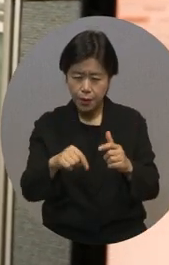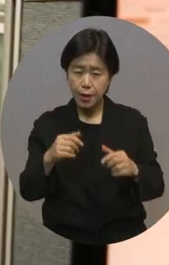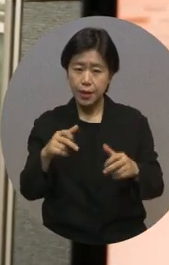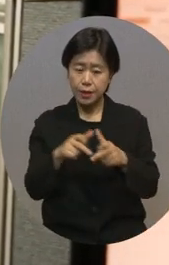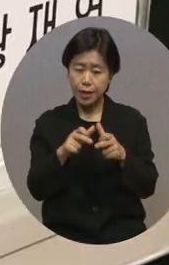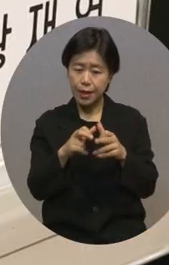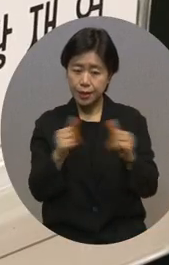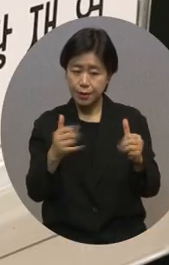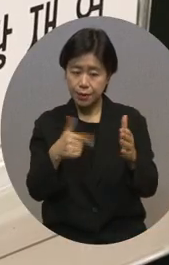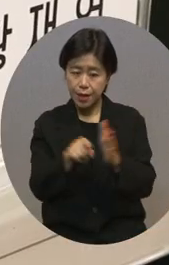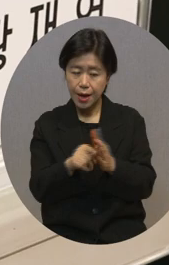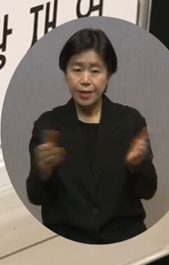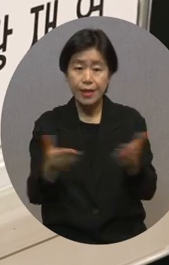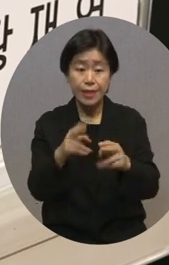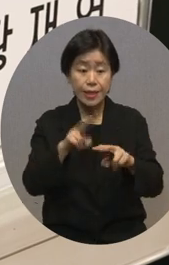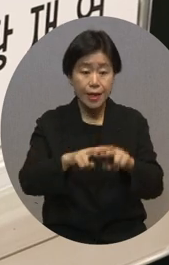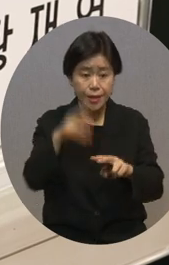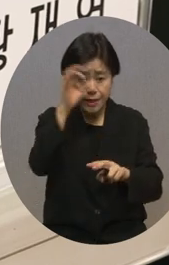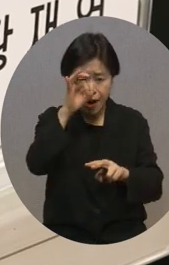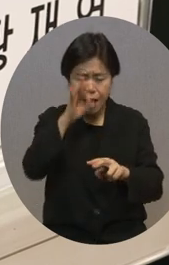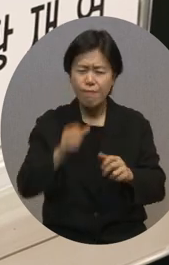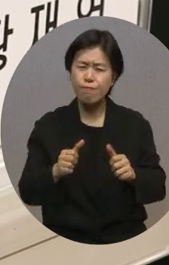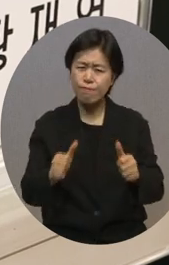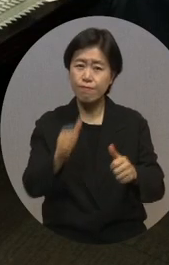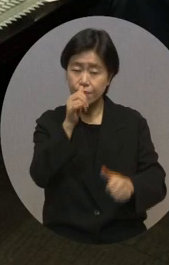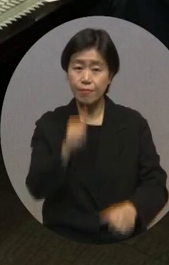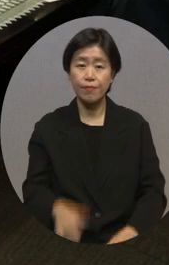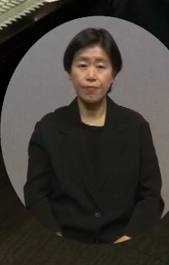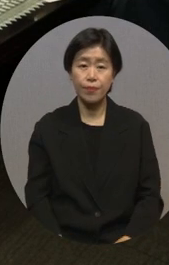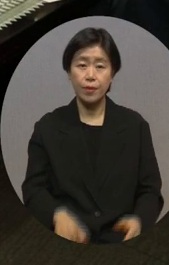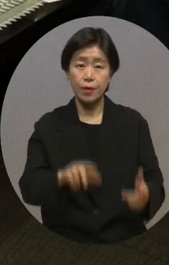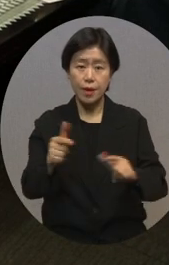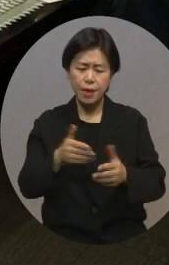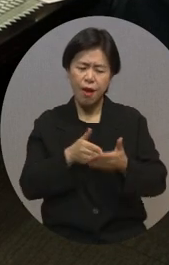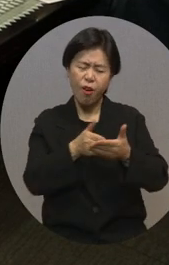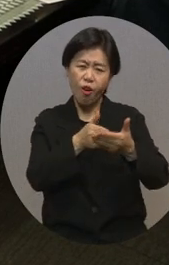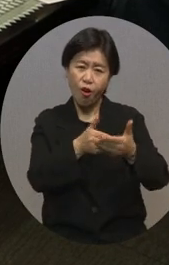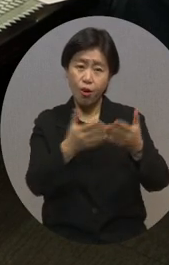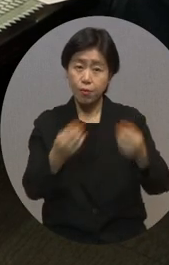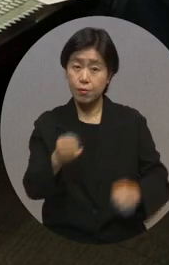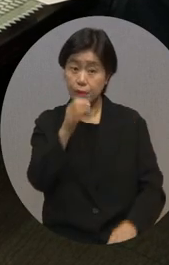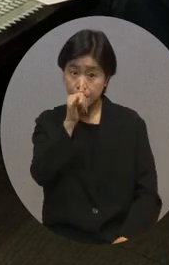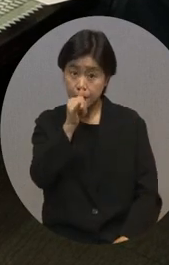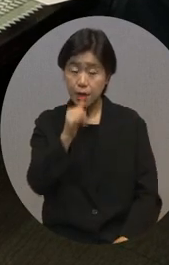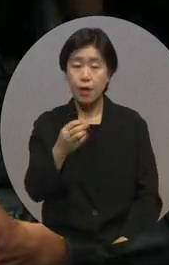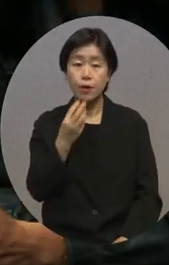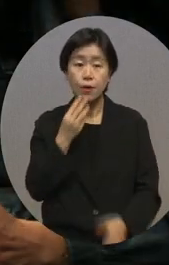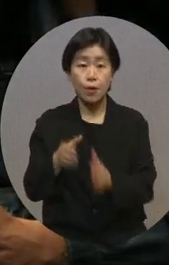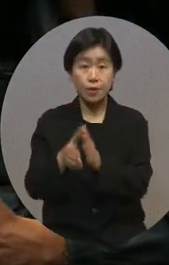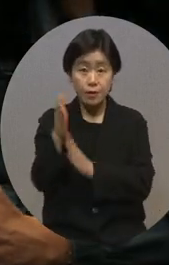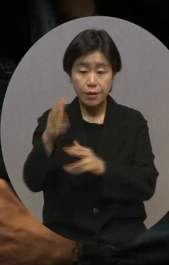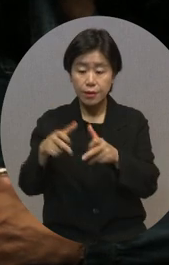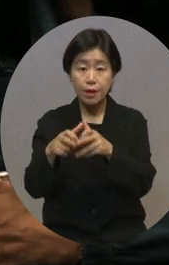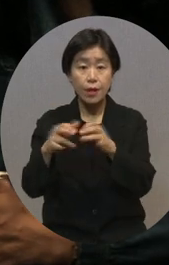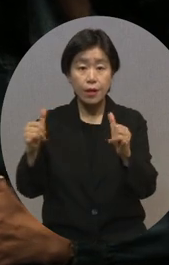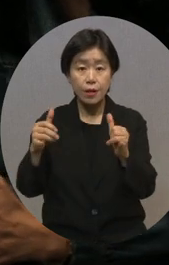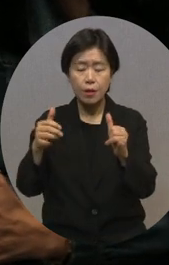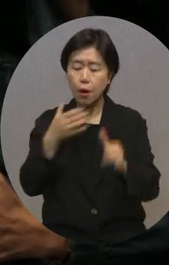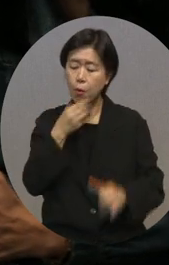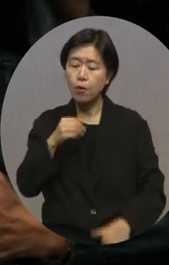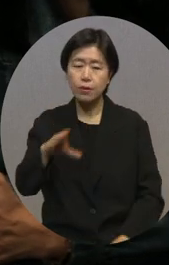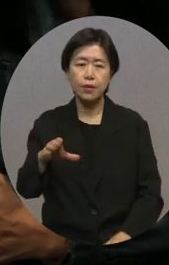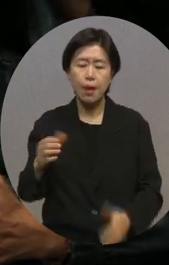있습니다. 장애인을 위한 복지정책에 대한 건의를 활발하게 진행해 서울시 장애인들의 복지정책